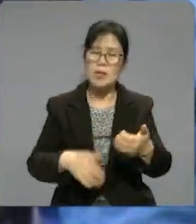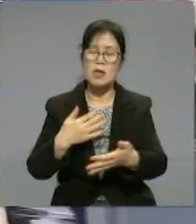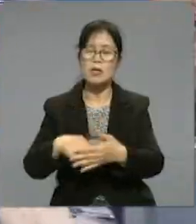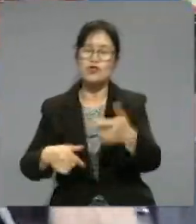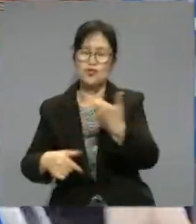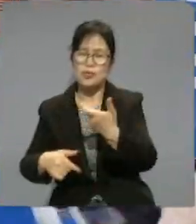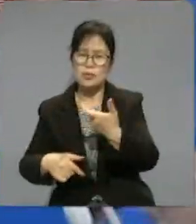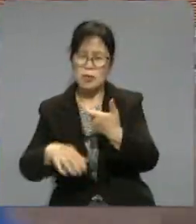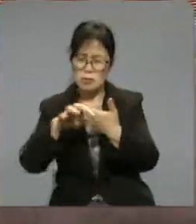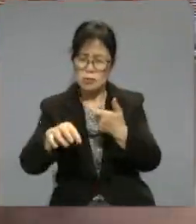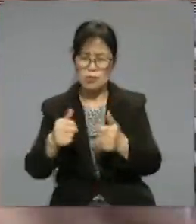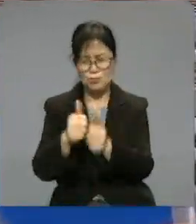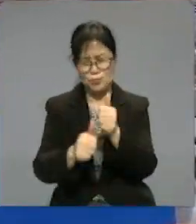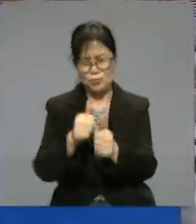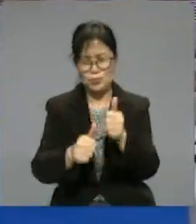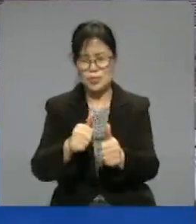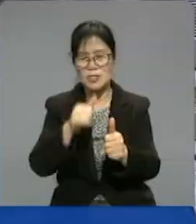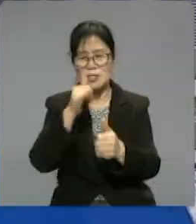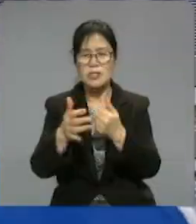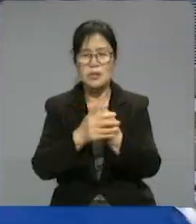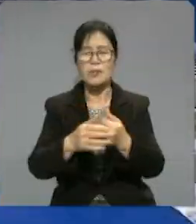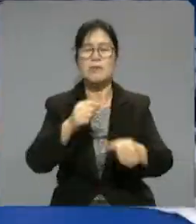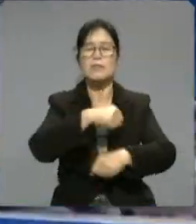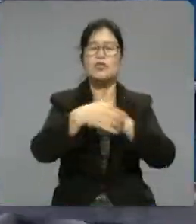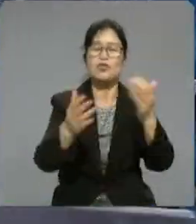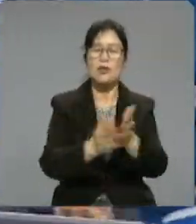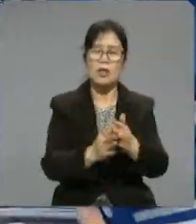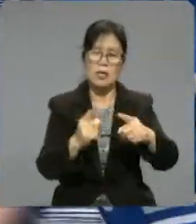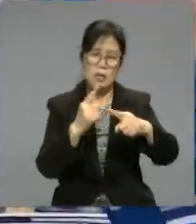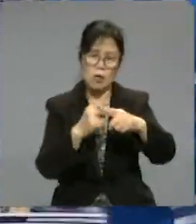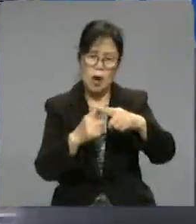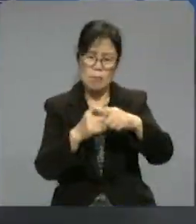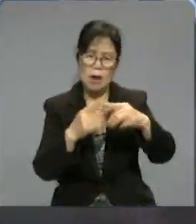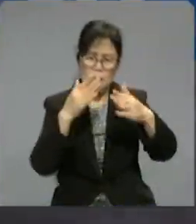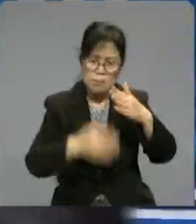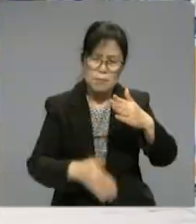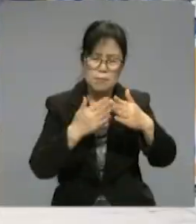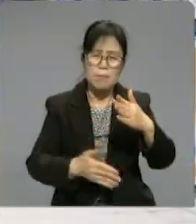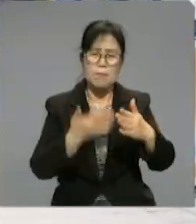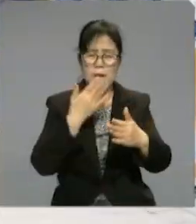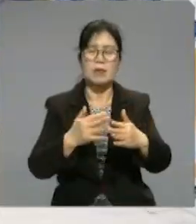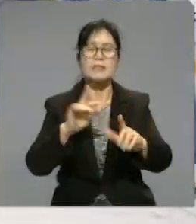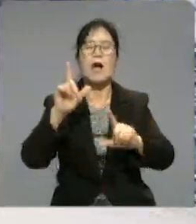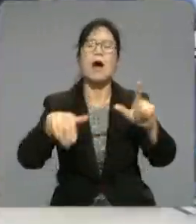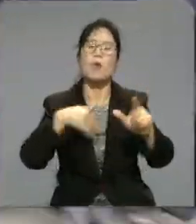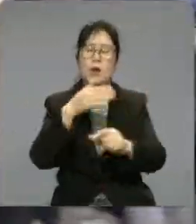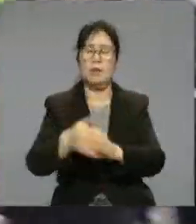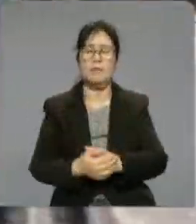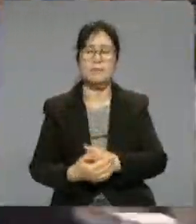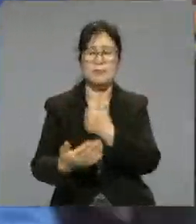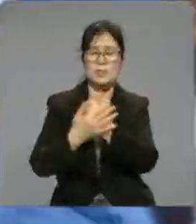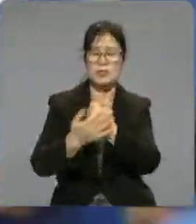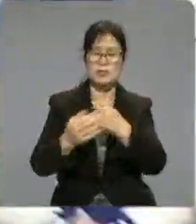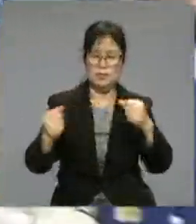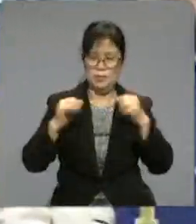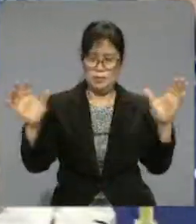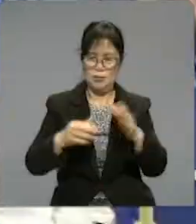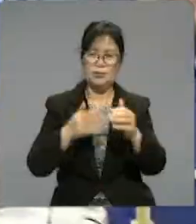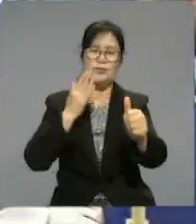지역구가 접전이어서 여전히 민주당이 과반을 놓칠 수 있는 상황이라며 지지층 결집을